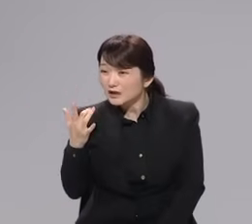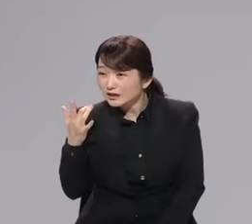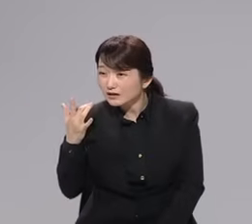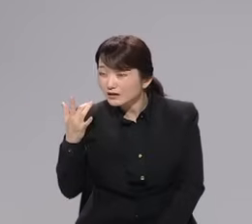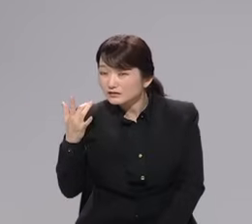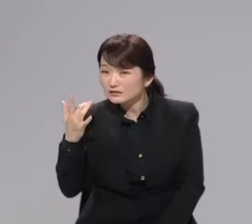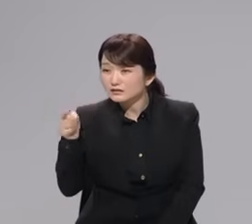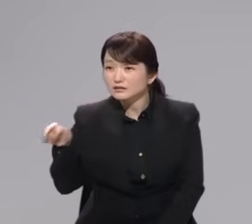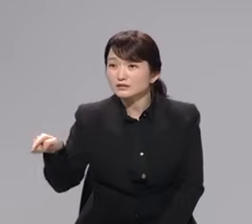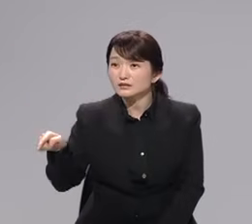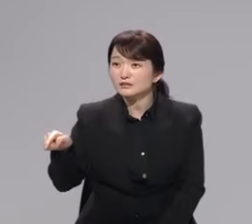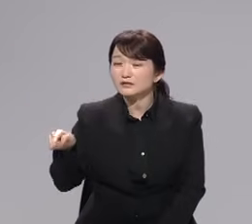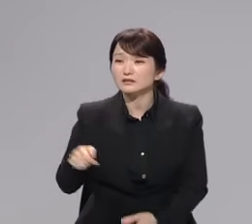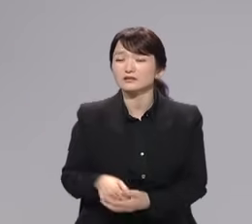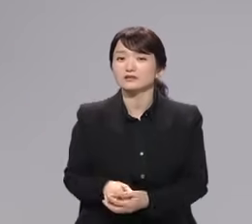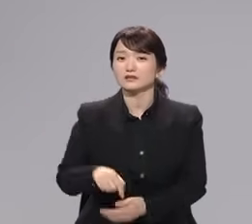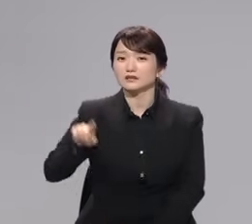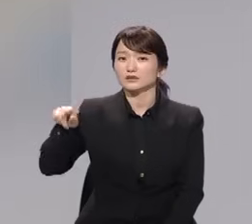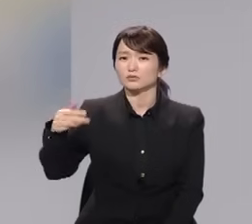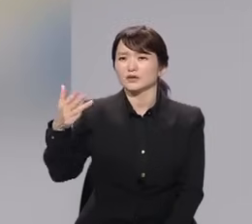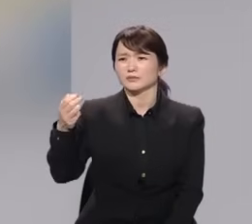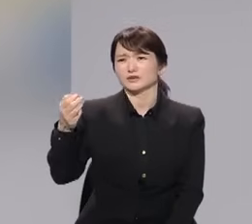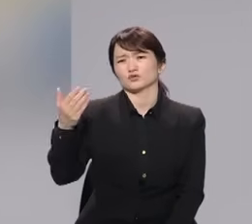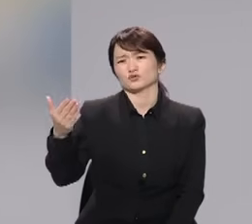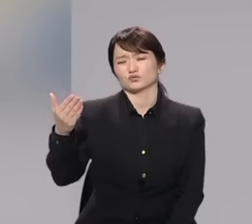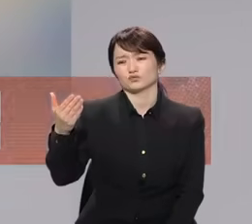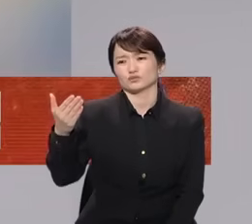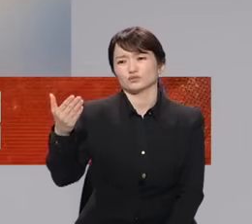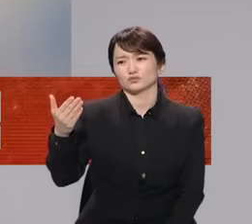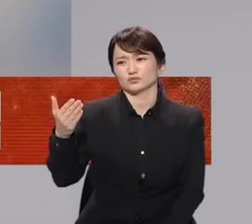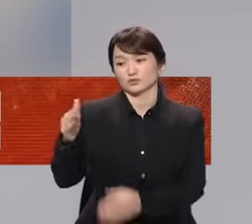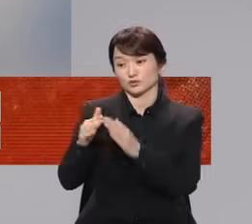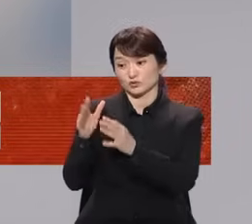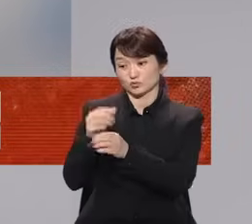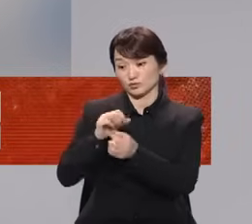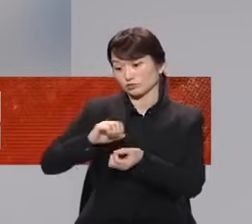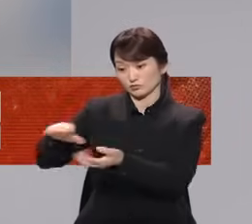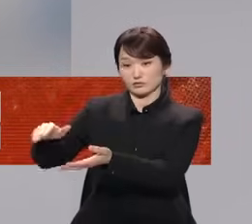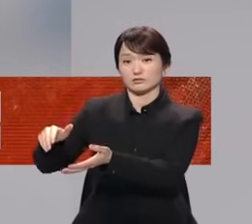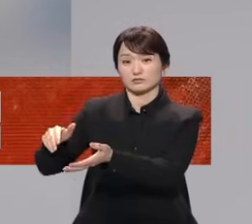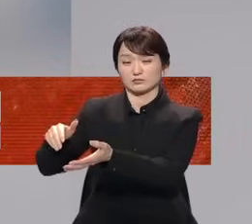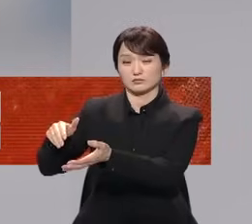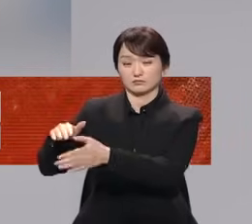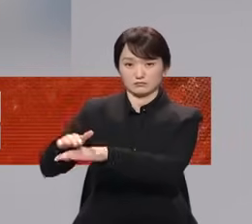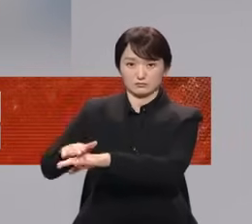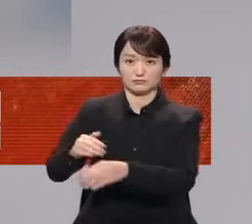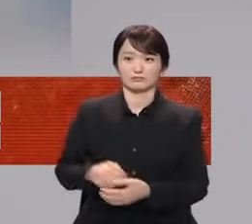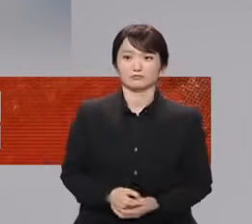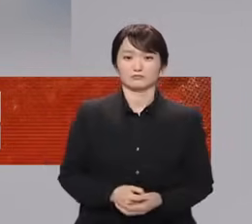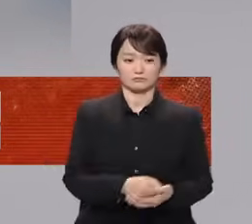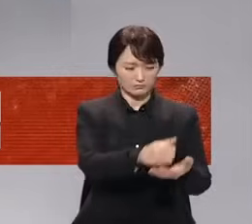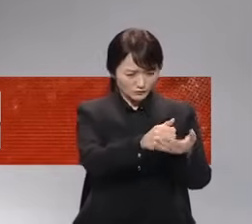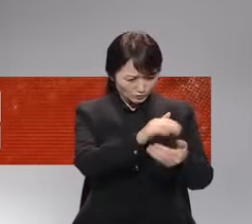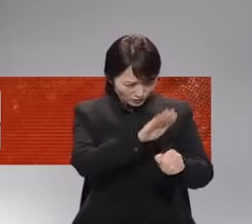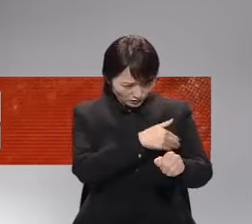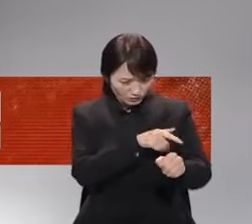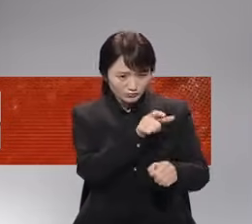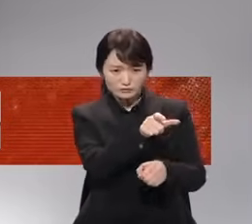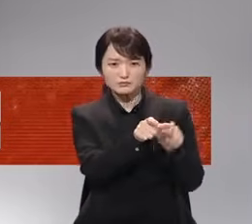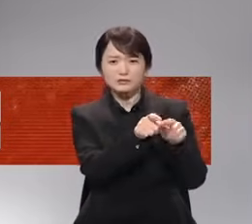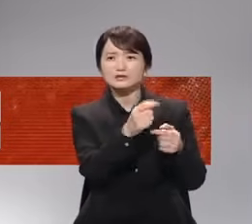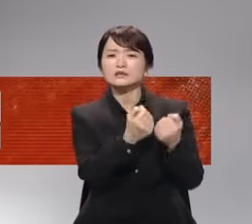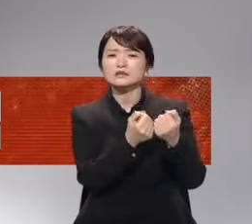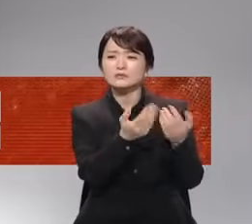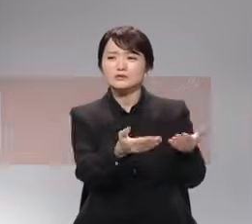택배 프로그램이 689번지로 인식을 한 겁니다. 그래서 그 주소로 이제 배송이 됐던 거죠. 그러니까 고객이 잘못 적은 거예요. 이걸